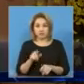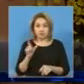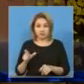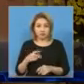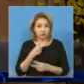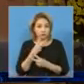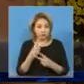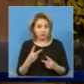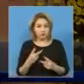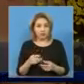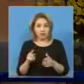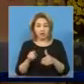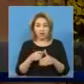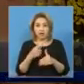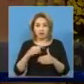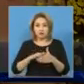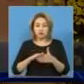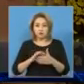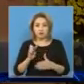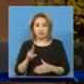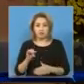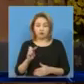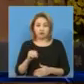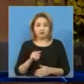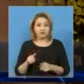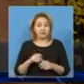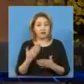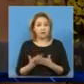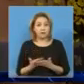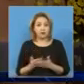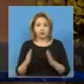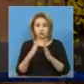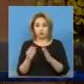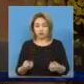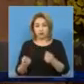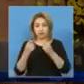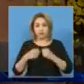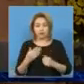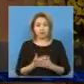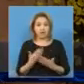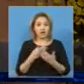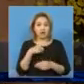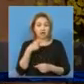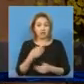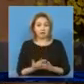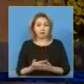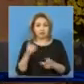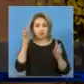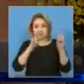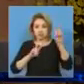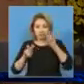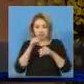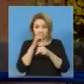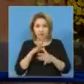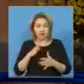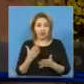көзі түседі. Аты жөнін оқыса Жолдас Белокосов деген екен. Содан үйге алып келіп маған айтты. Мен әлеуметтік желіден іздеп таба алмаған